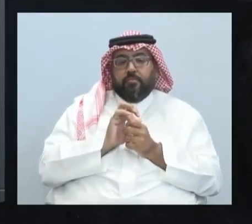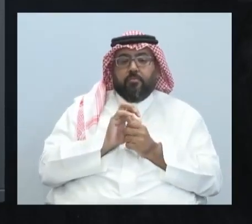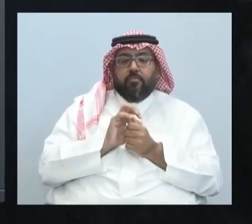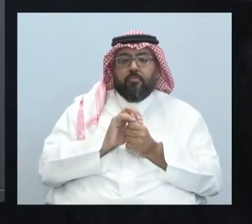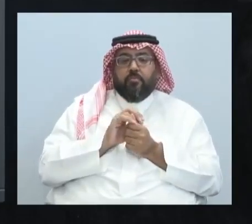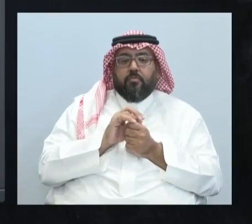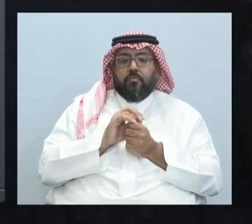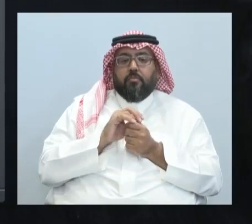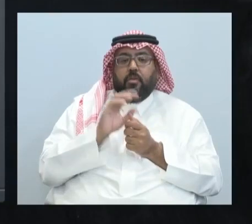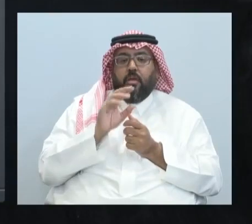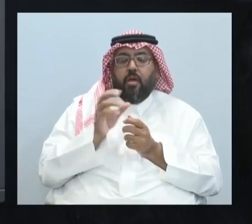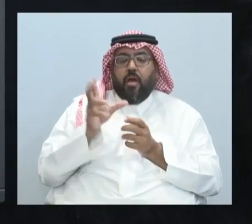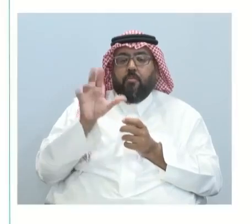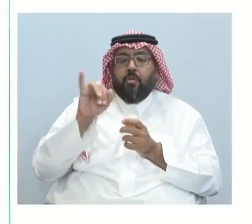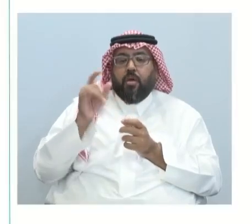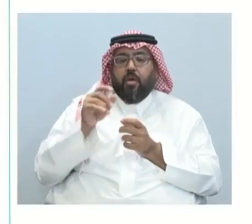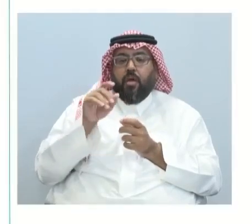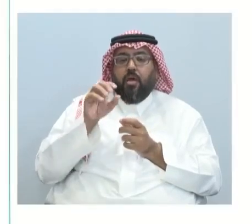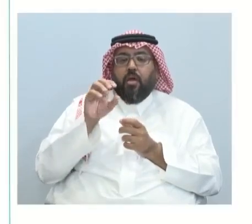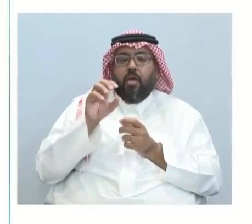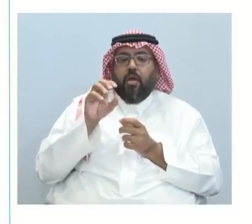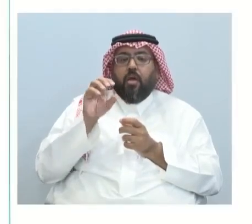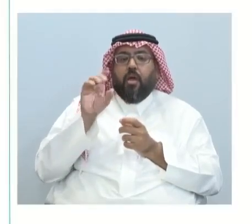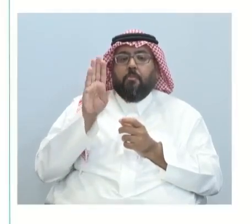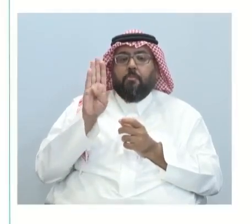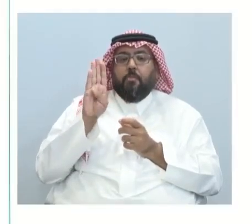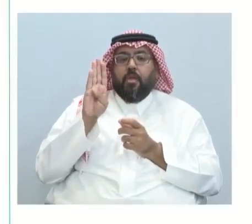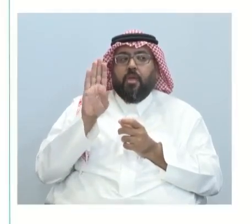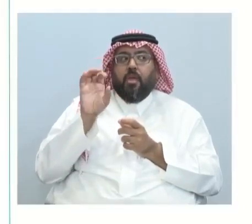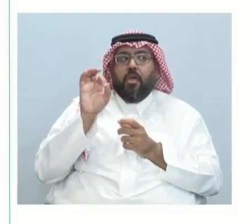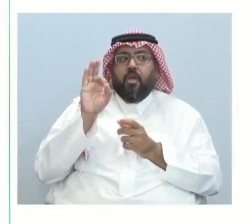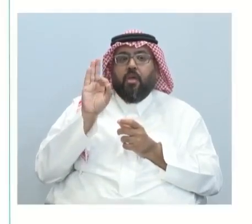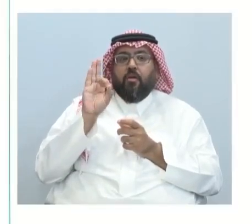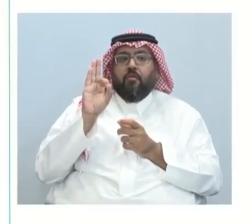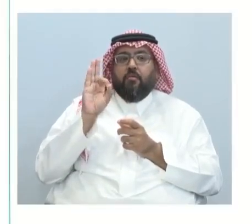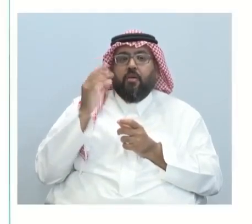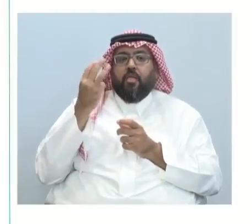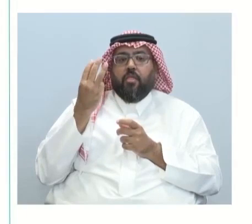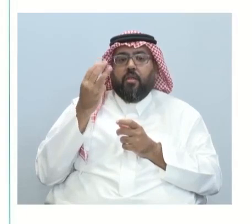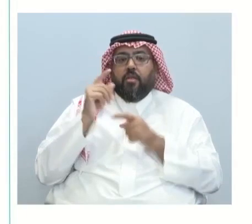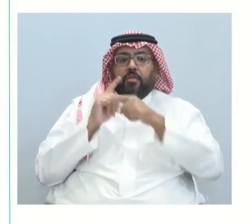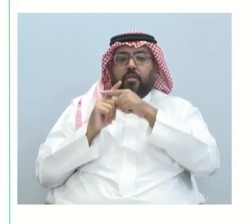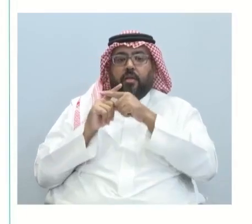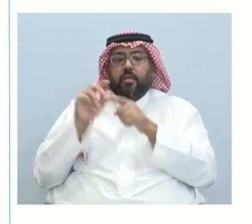لو كان لدينا هذا المركب ثري زائدا ان اتش 3 بينتج عندي